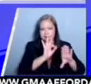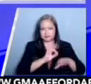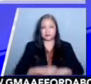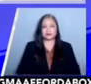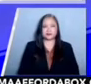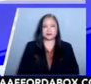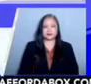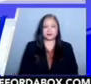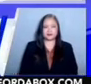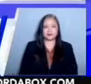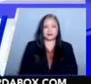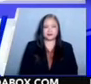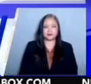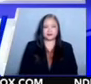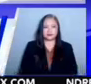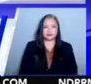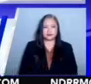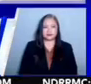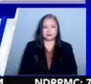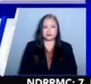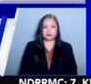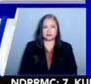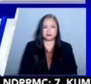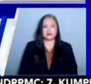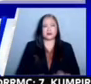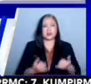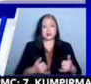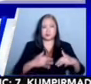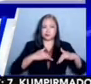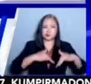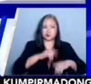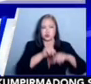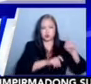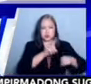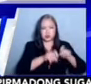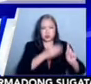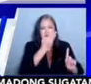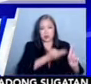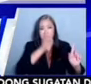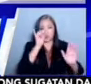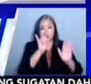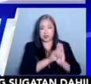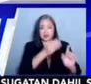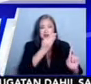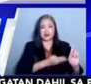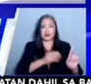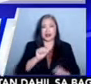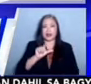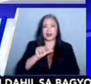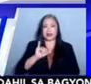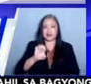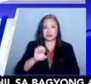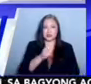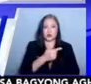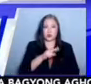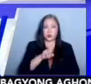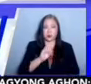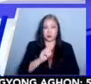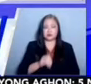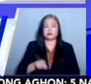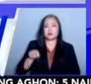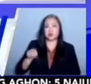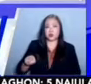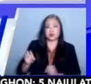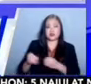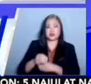Gonzalez sa gitna ng mga tanong tungkol sa pagkakakilanlan ni bamban Mayor Alice go nangangalap ngayon ang Office of the general